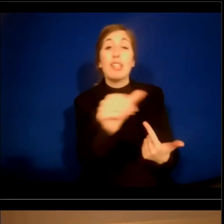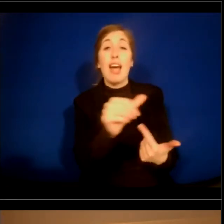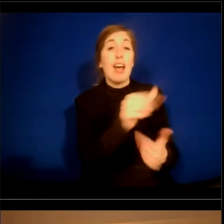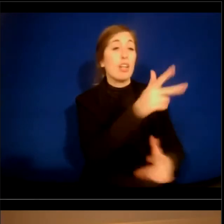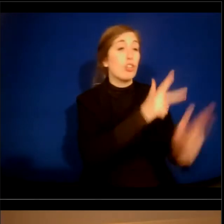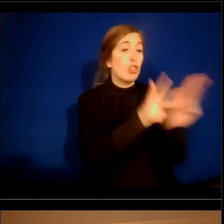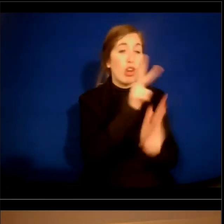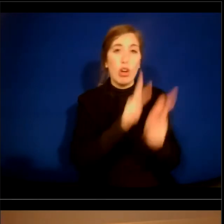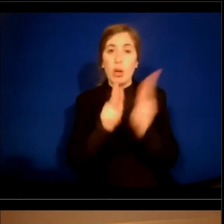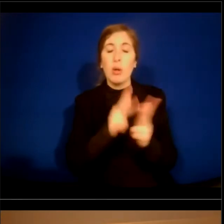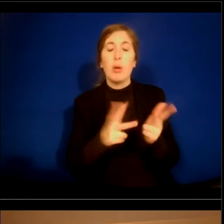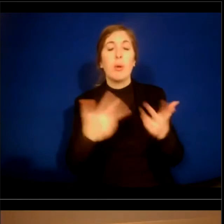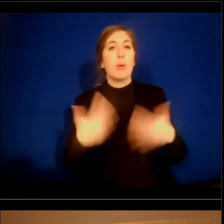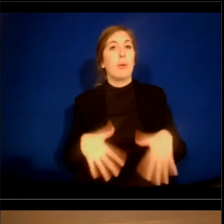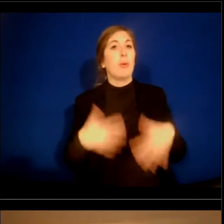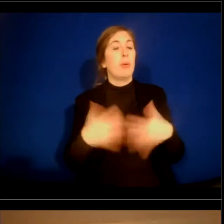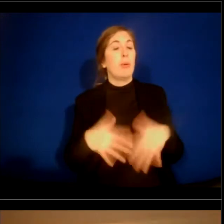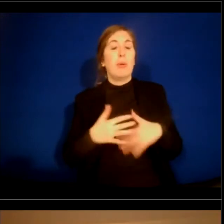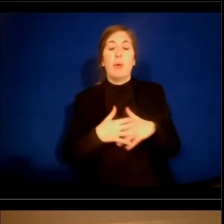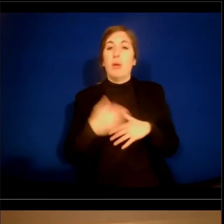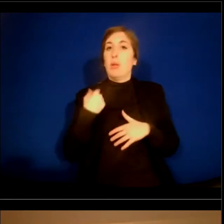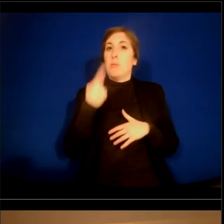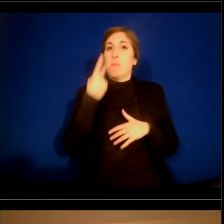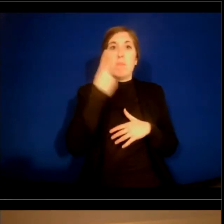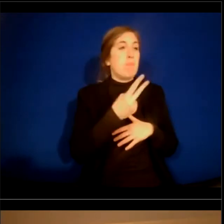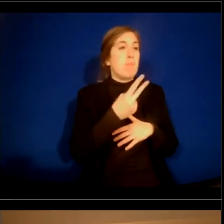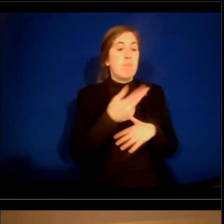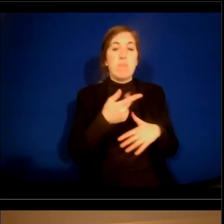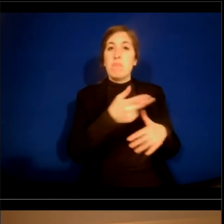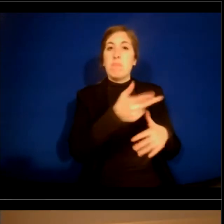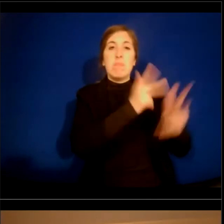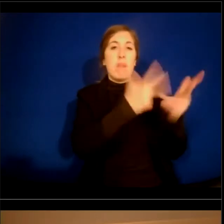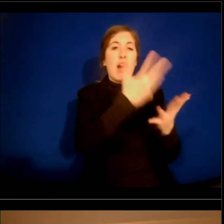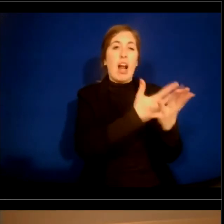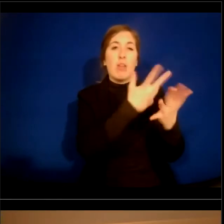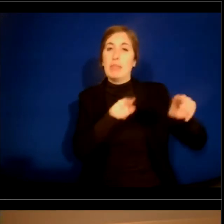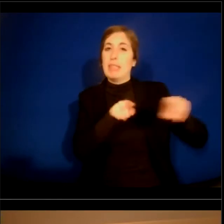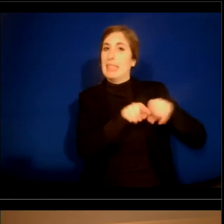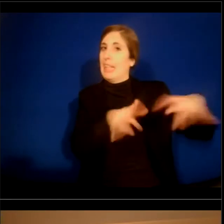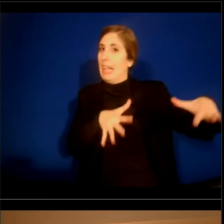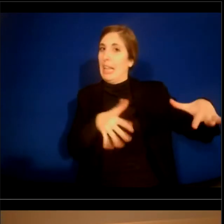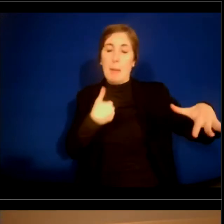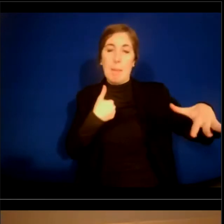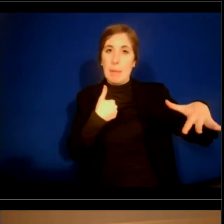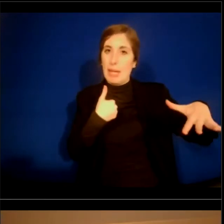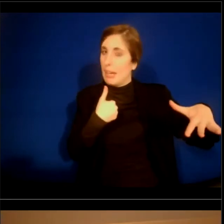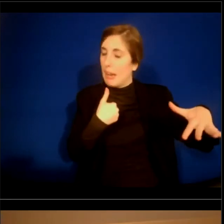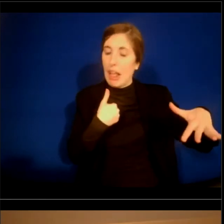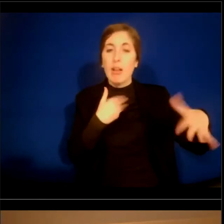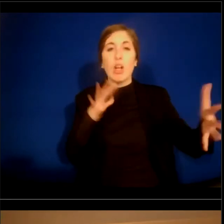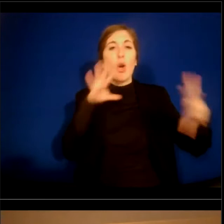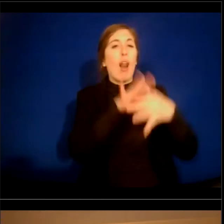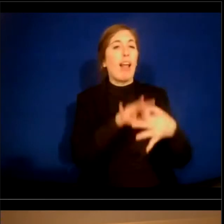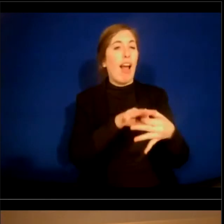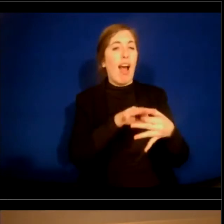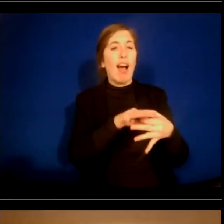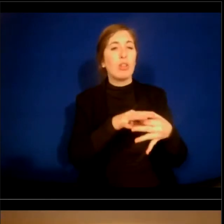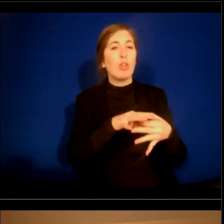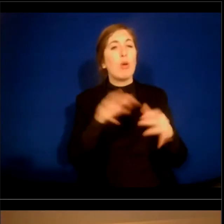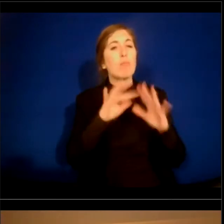notato molte, come dire, tantissime similitudini, soprattutto relative all'aspetto più psicologico,